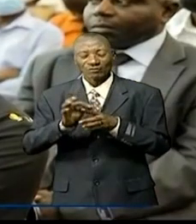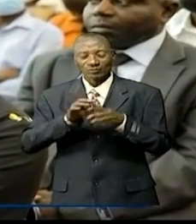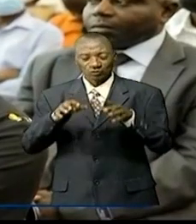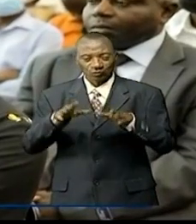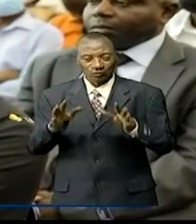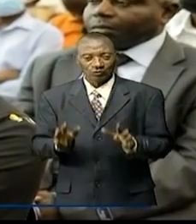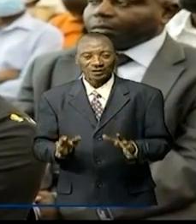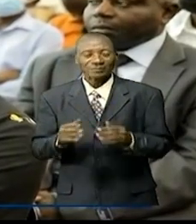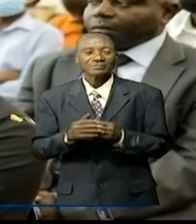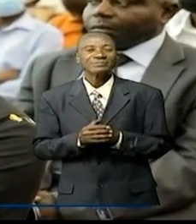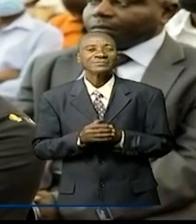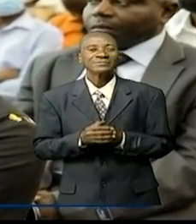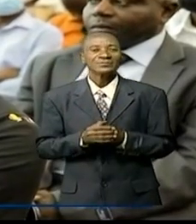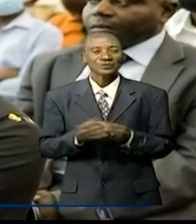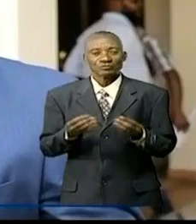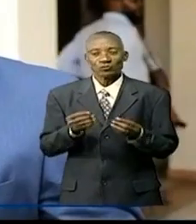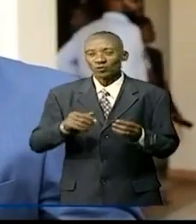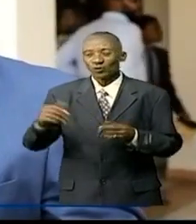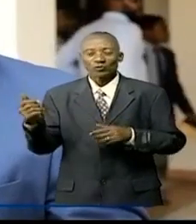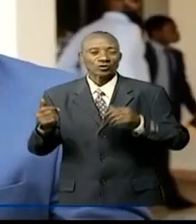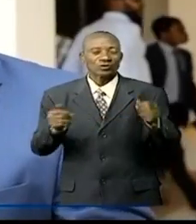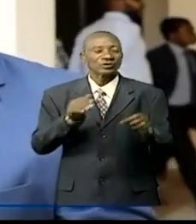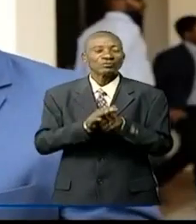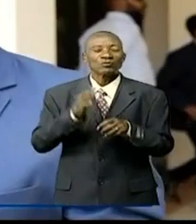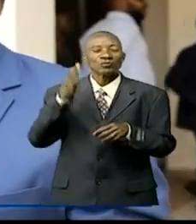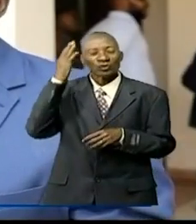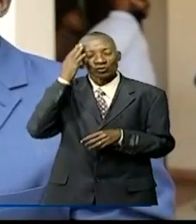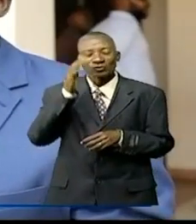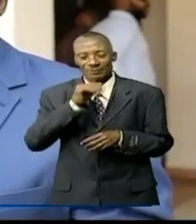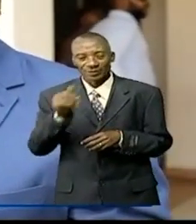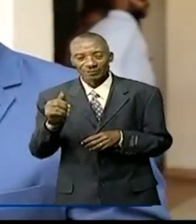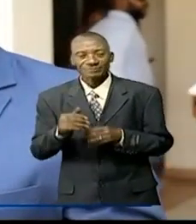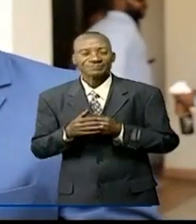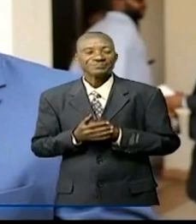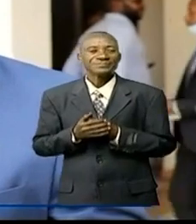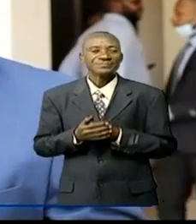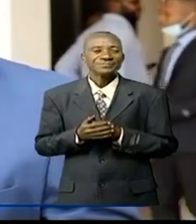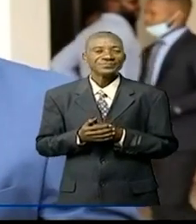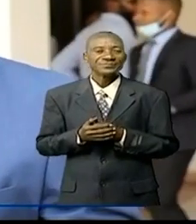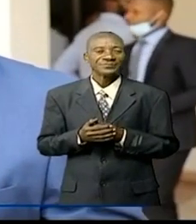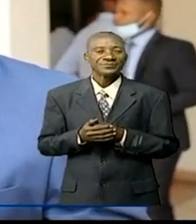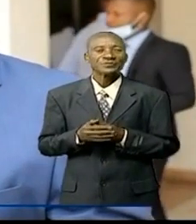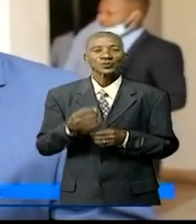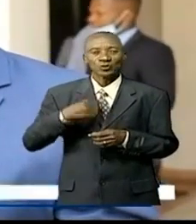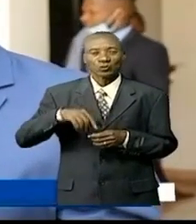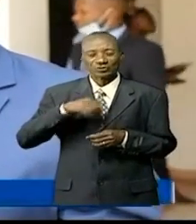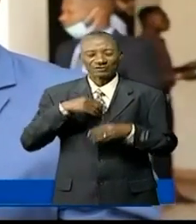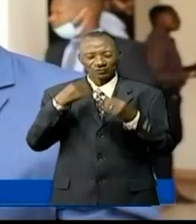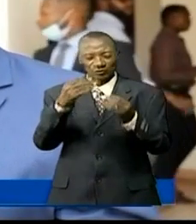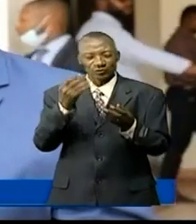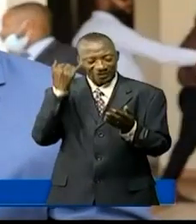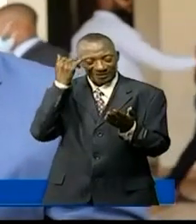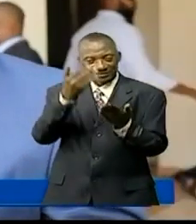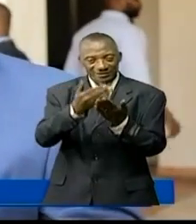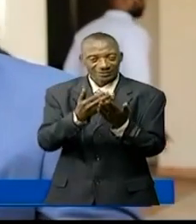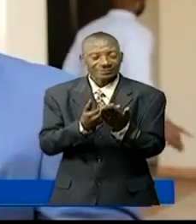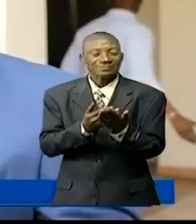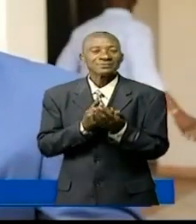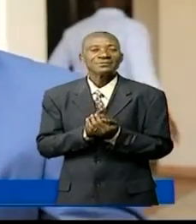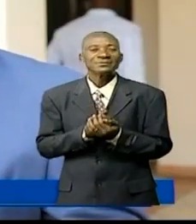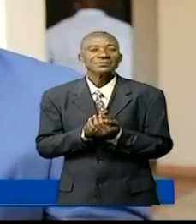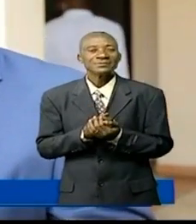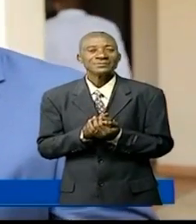Ça, c'était le premier point. Et le deuxième point, évidemment, nous avons donné la restitution de ce qui